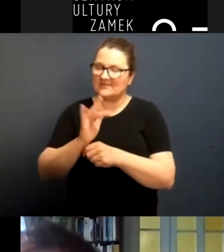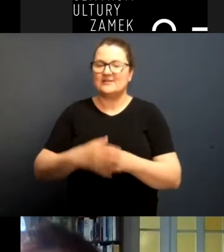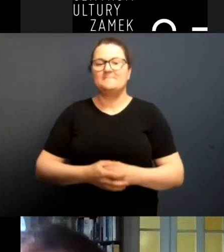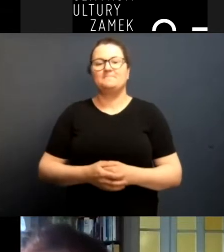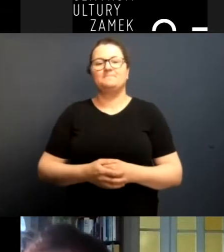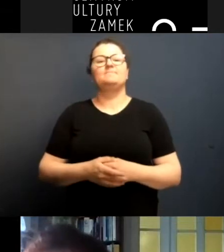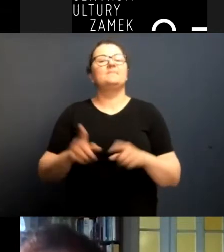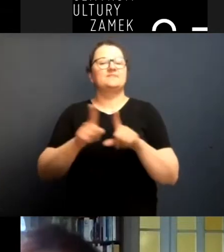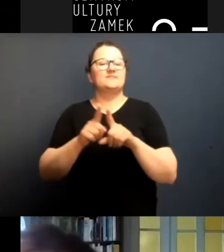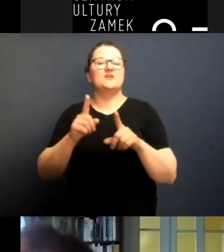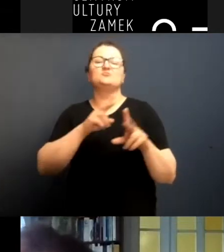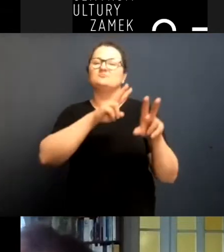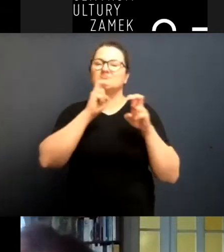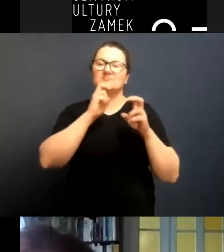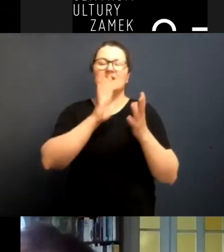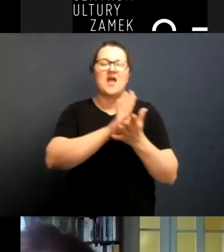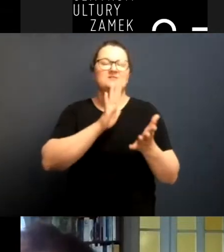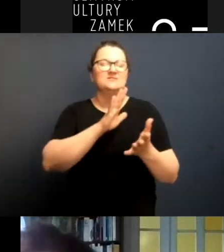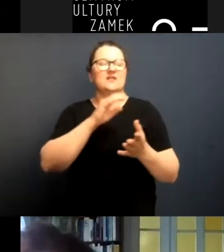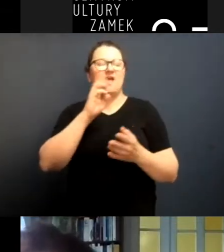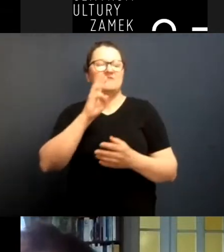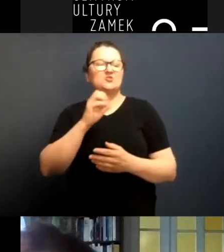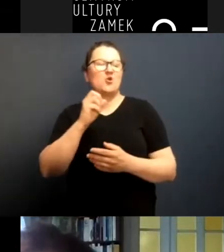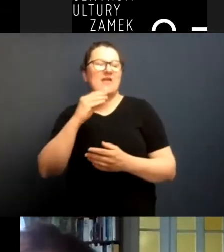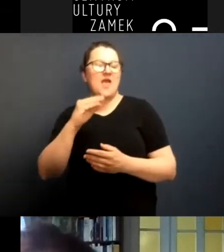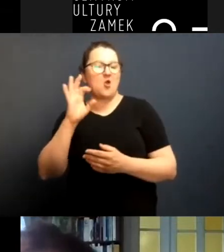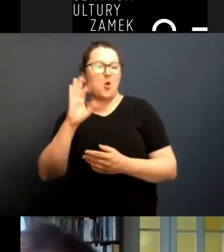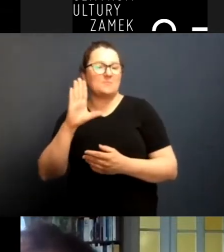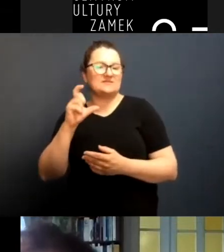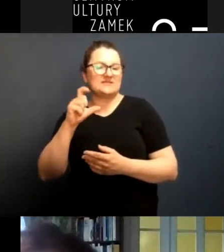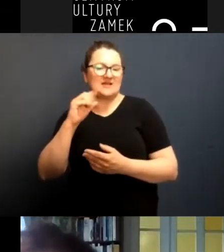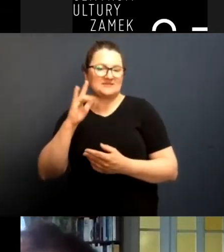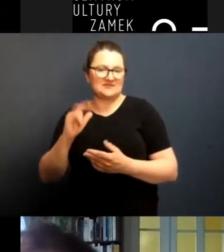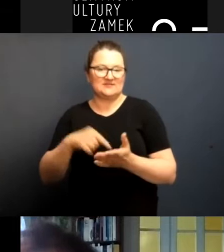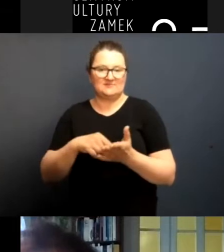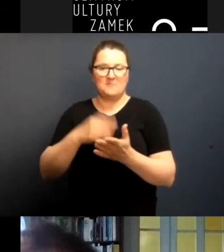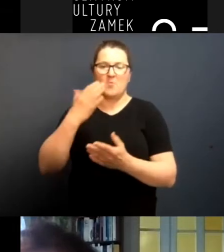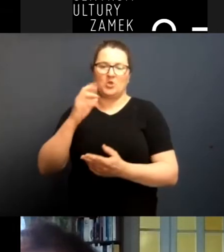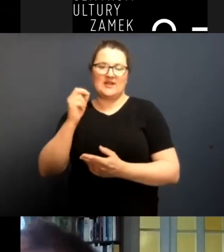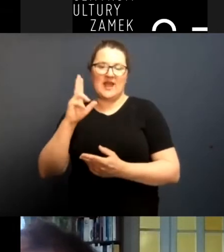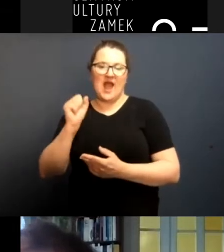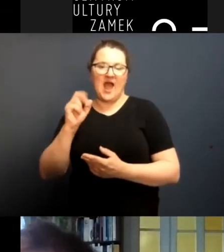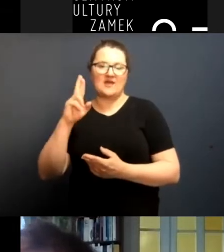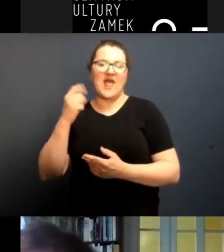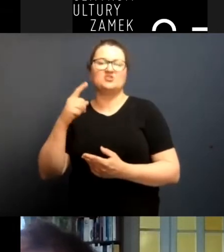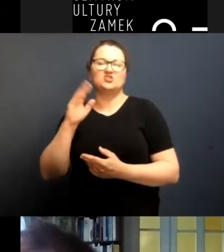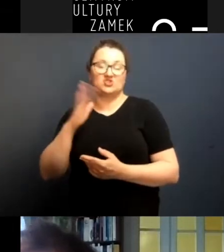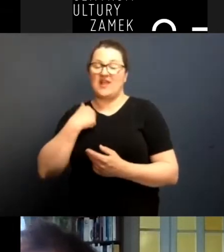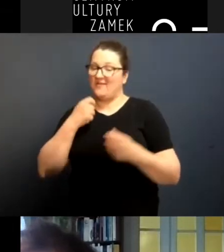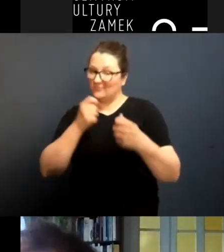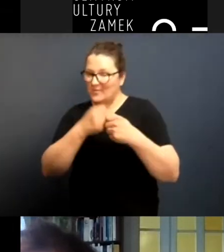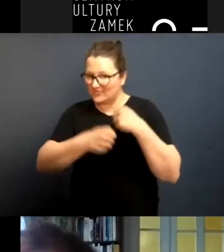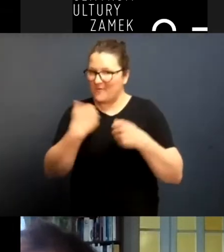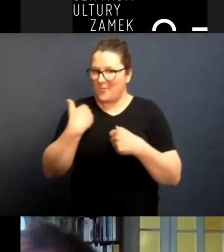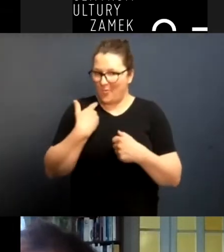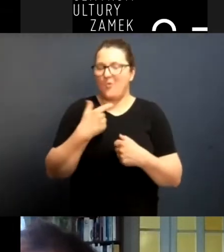krytycznych. No i z wysokich obcasów zdjęcie Moniki Redzisz, także z takiego projektu, przy którym współpracowałam, które